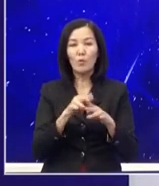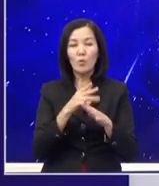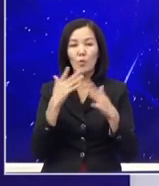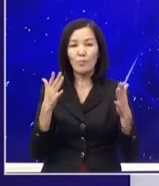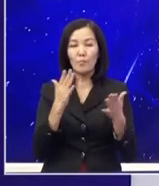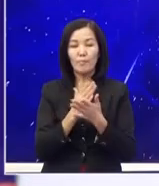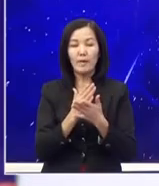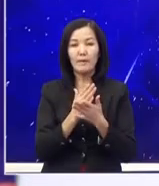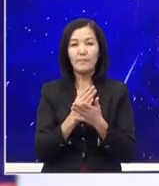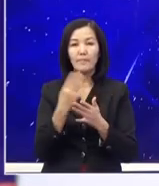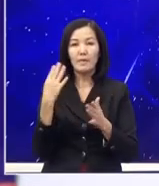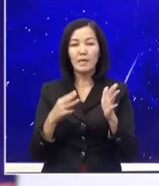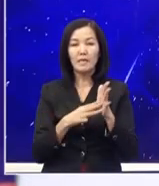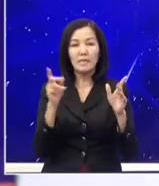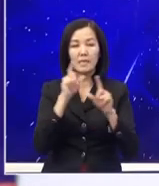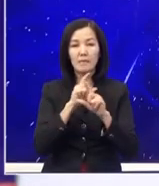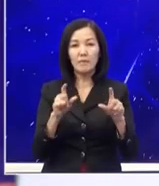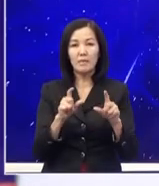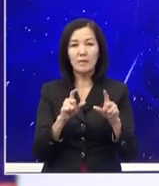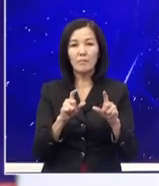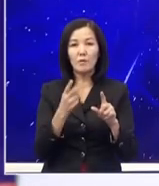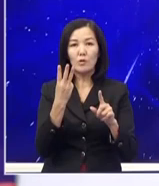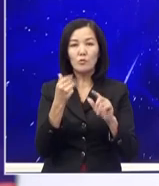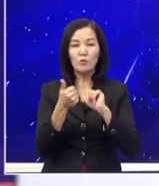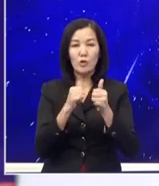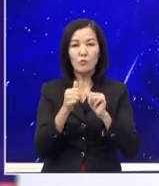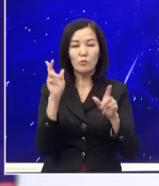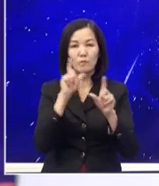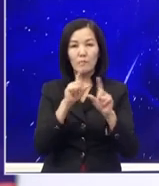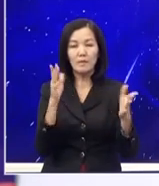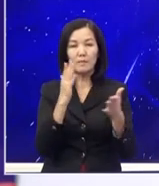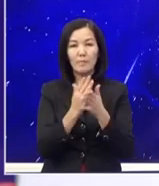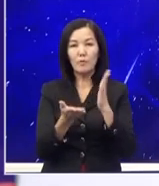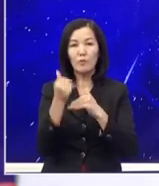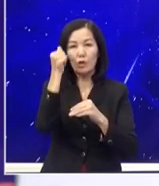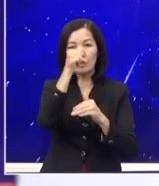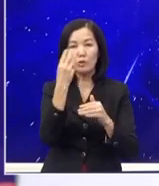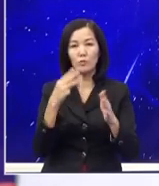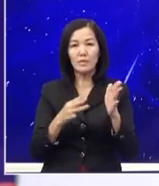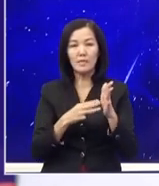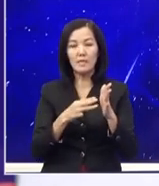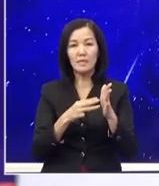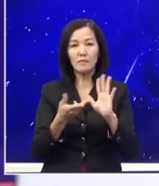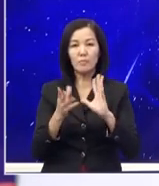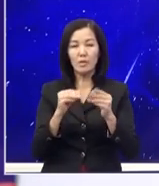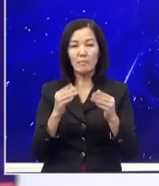таңда бізде 48 мектеп үш ауысымды мектеп болып танылып отыр. Өткен жылы 38 мектепті құраған.